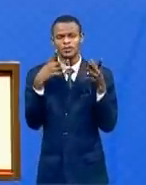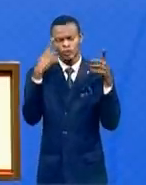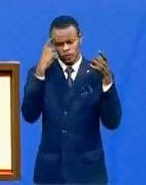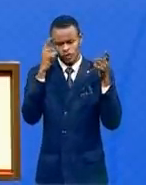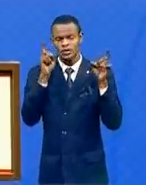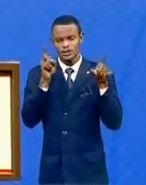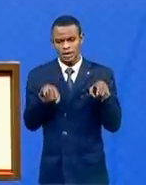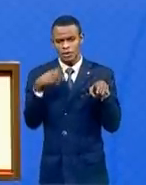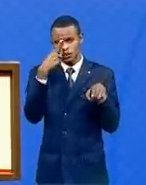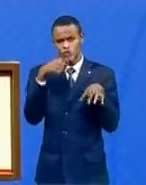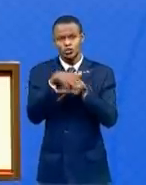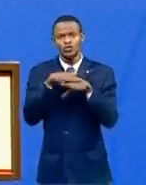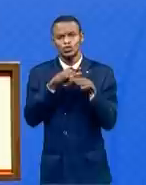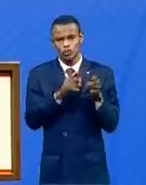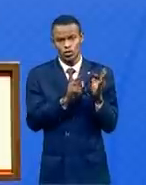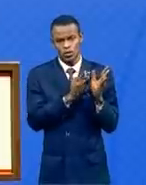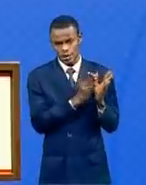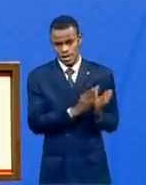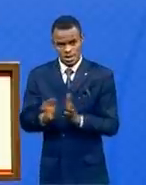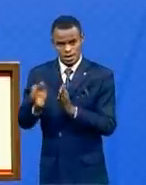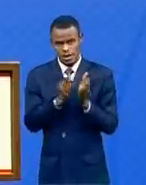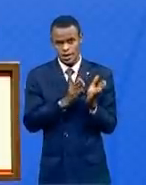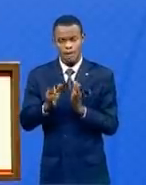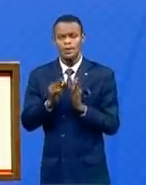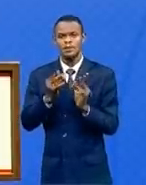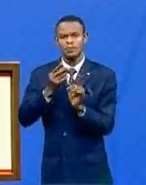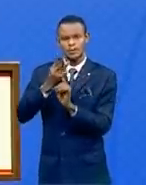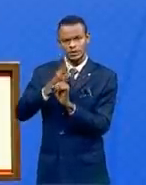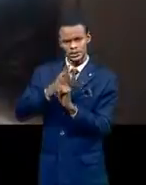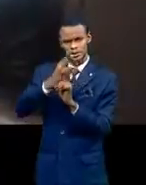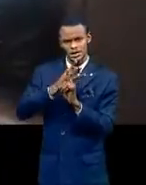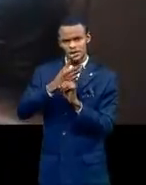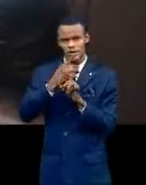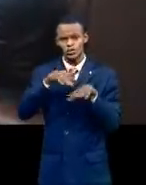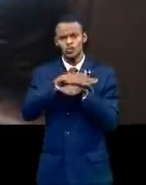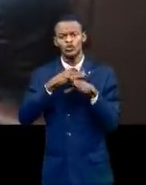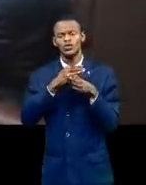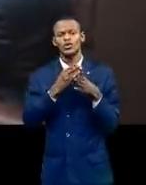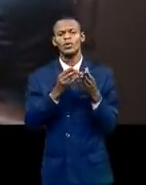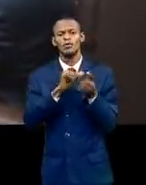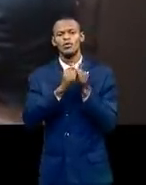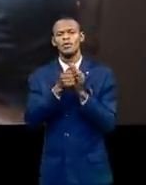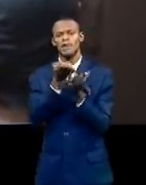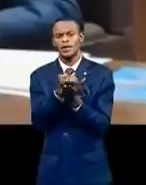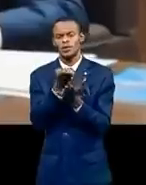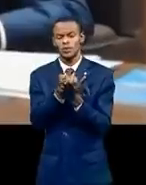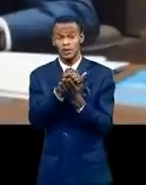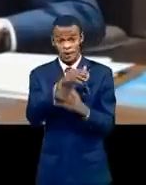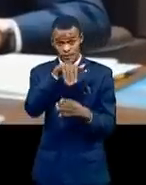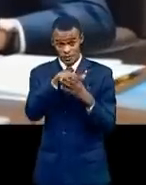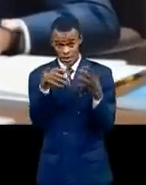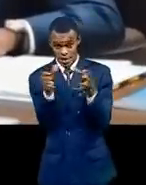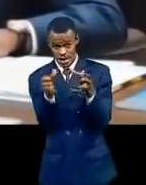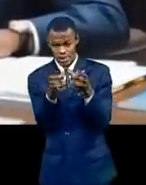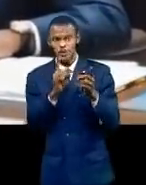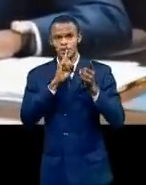d'engagement budgétaire trimestriel pour le maintien du cadre macroéconomique. Il a été noté la